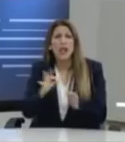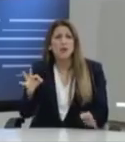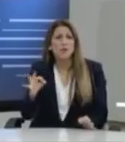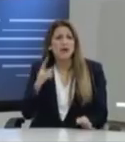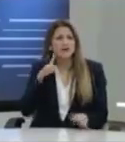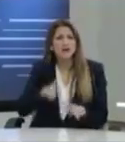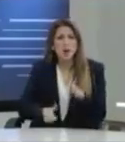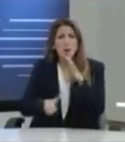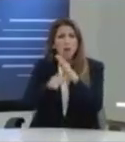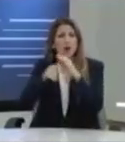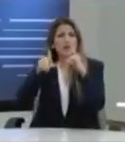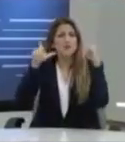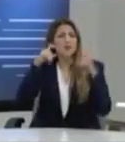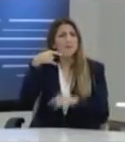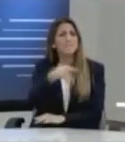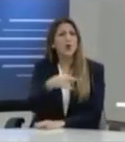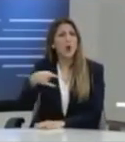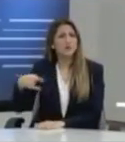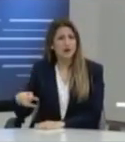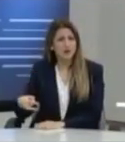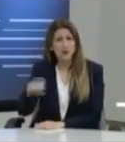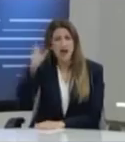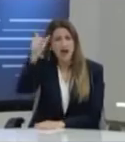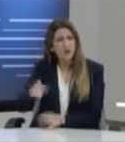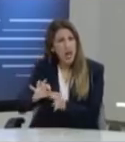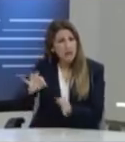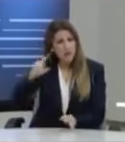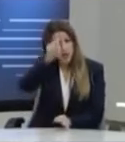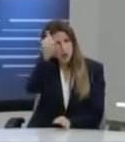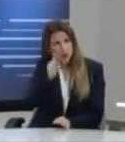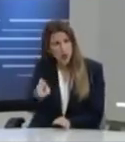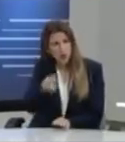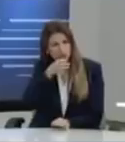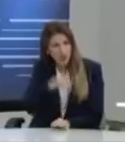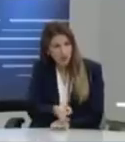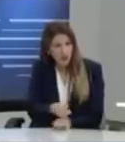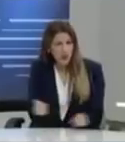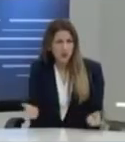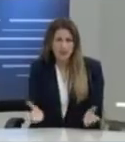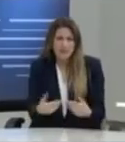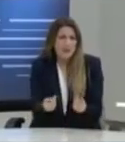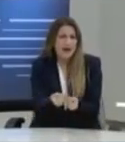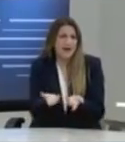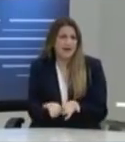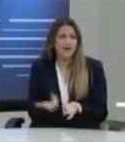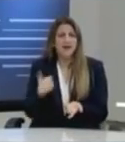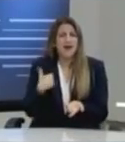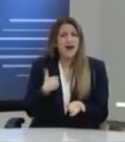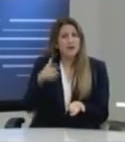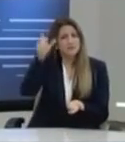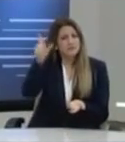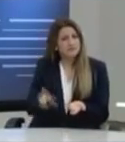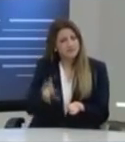επόμενο το οποίο θα έπρεπε να μου πείτε. Και γνωρίζετε ότι με τον κύριο Παυλόπουλο έχω μια άριστη σχέση. Τον σέβομαι και τον